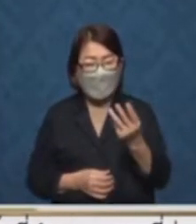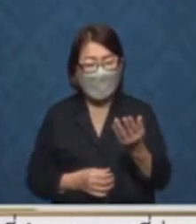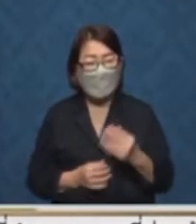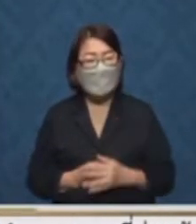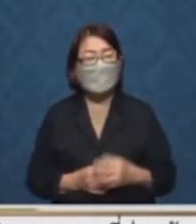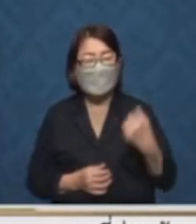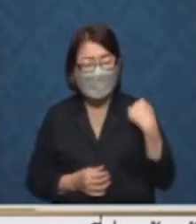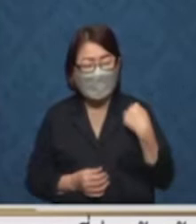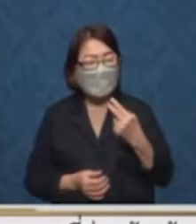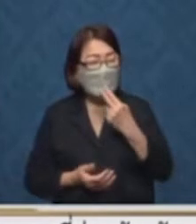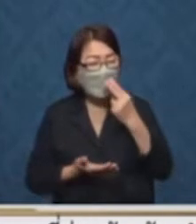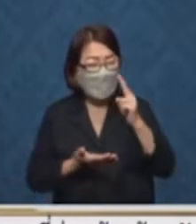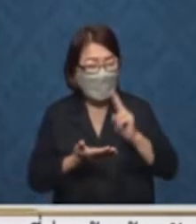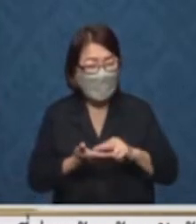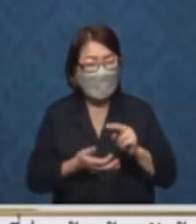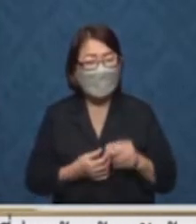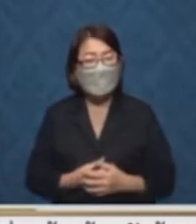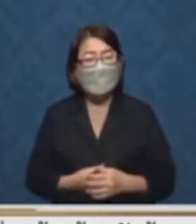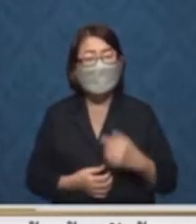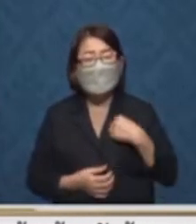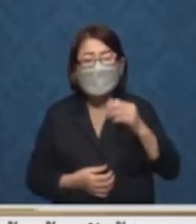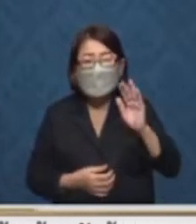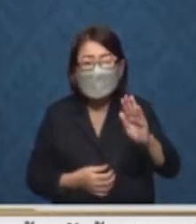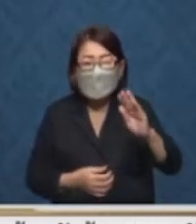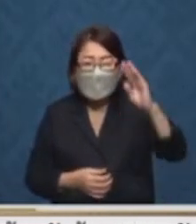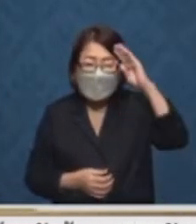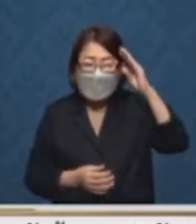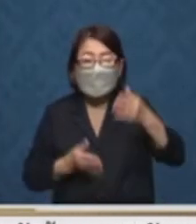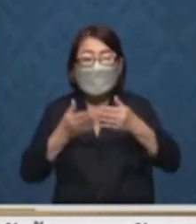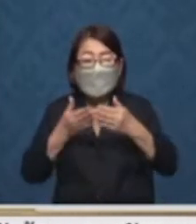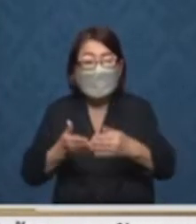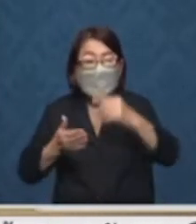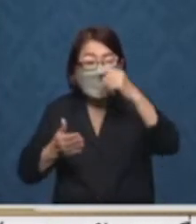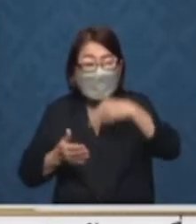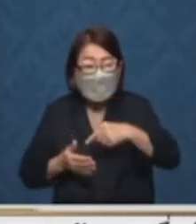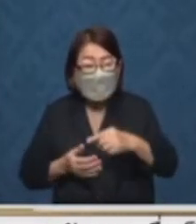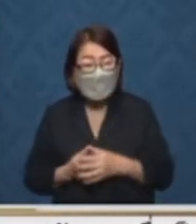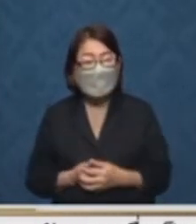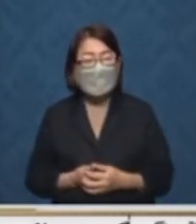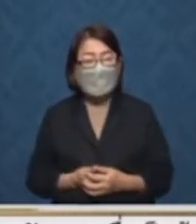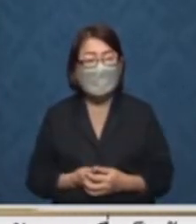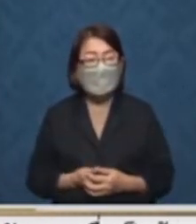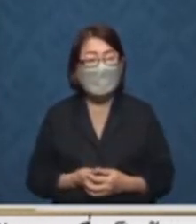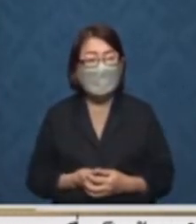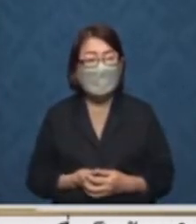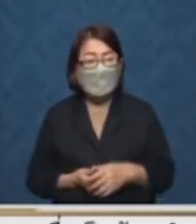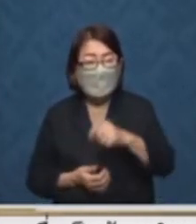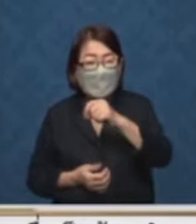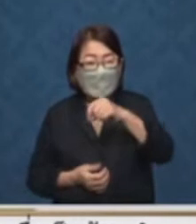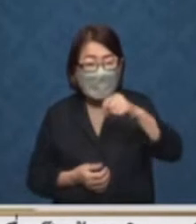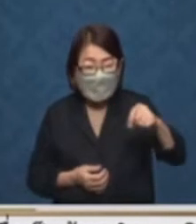มีจดหมายจากกองทัพเรือไทยครับโรยอลไทยแนวี